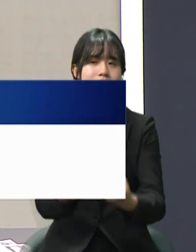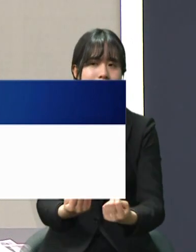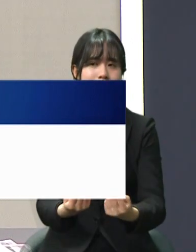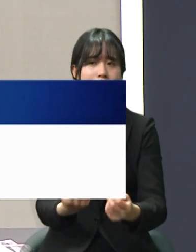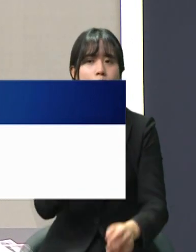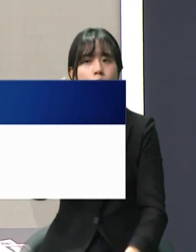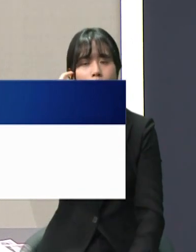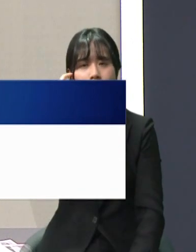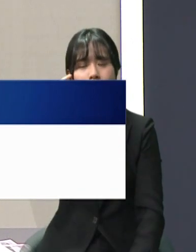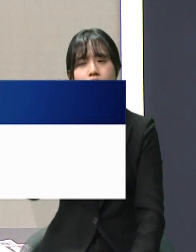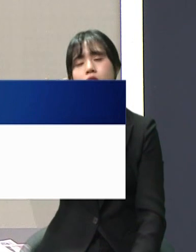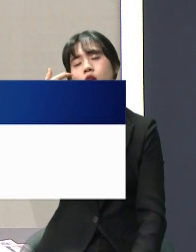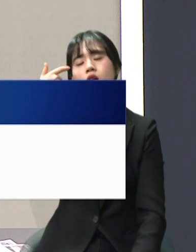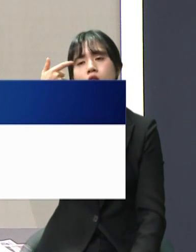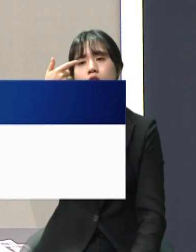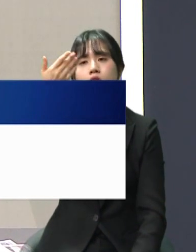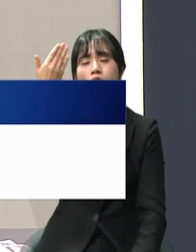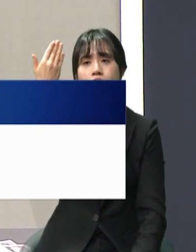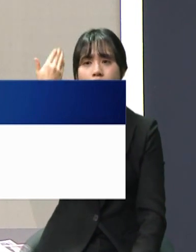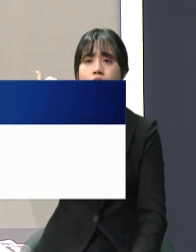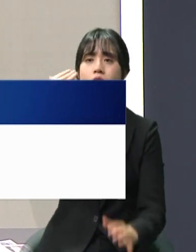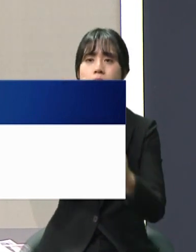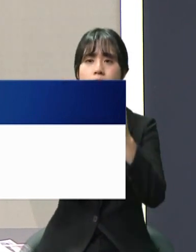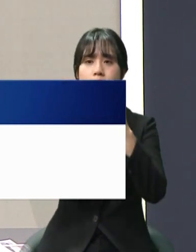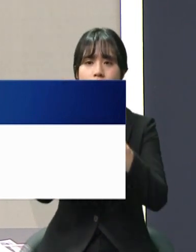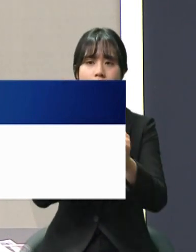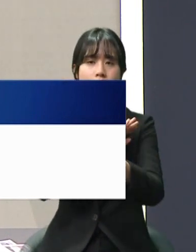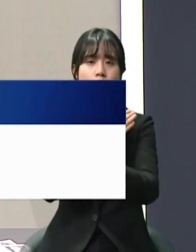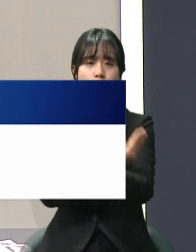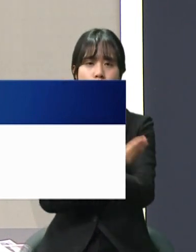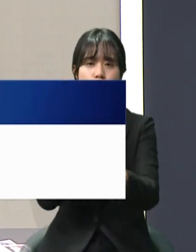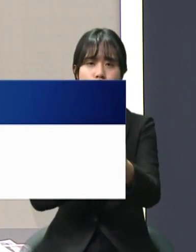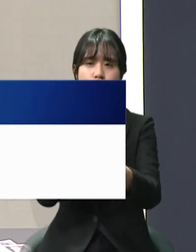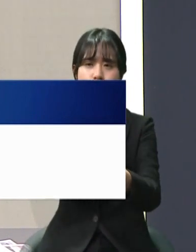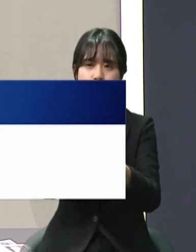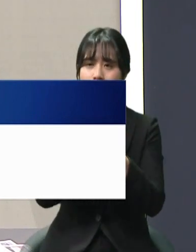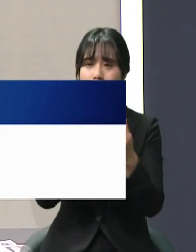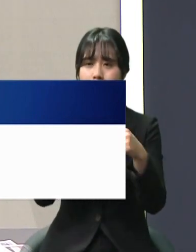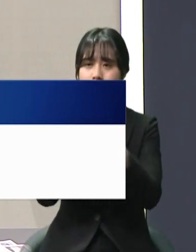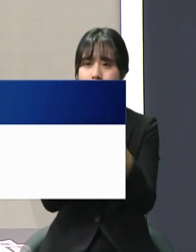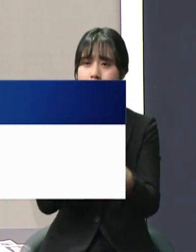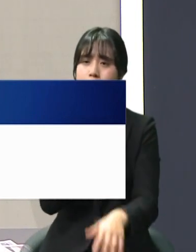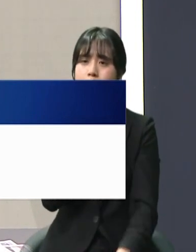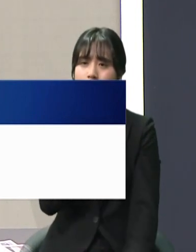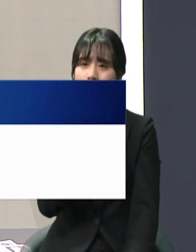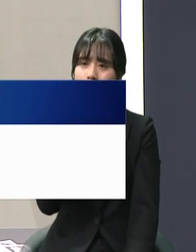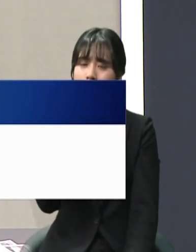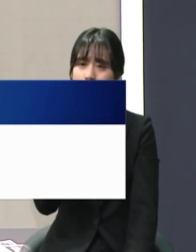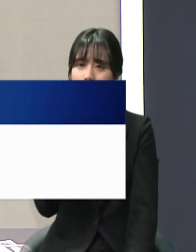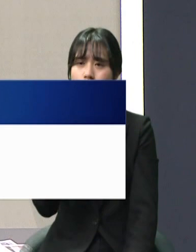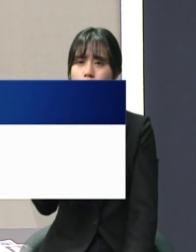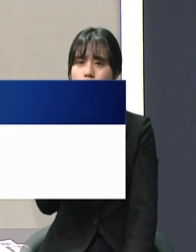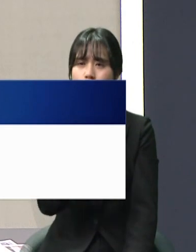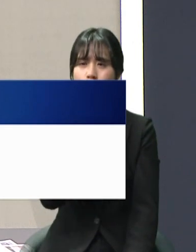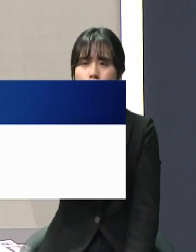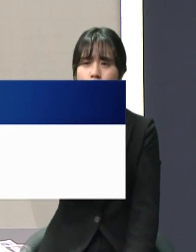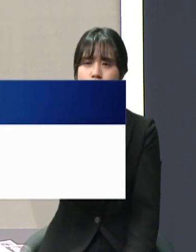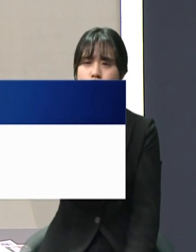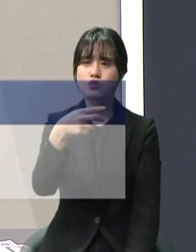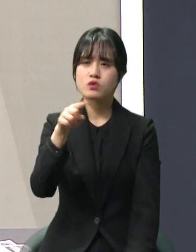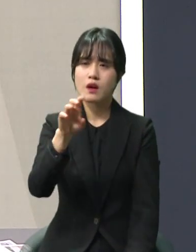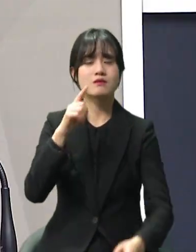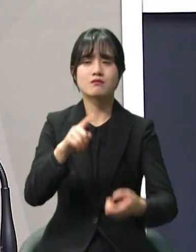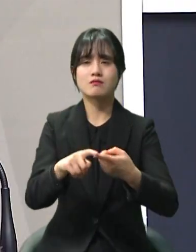과거에 주사파를 했던 사람들이 이 권력의 중심 중액에 들어가 있습니다. 지금 주사파에 대한 우리 윤 후보의